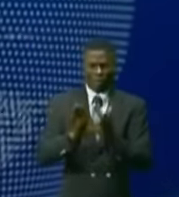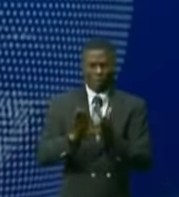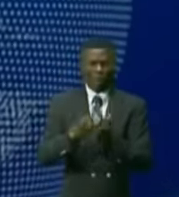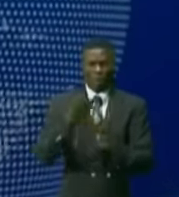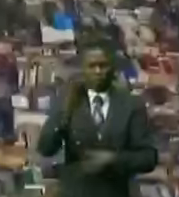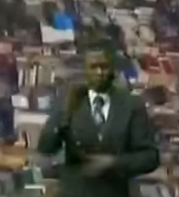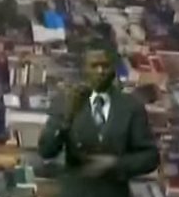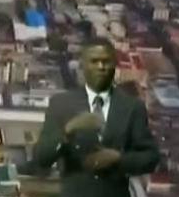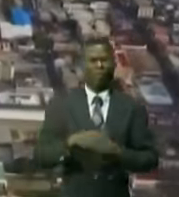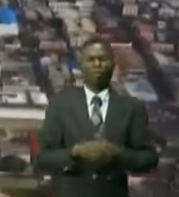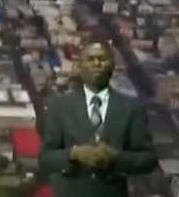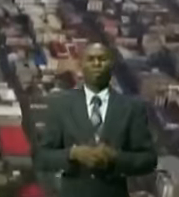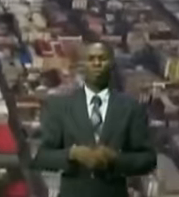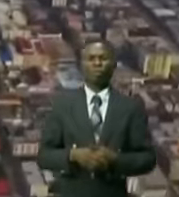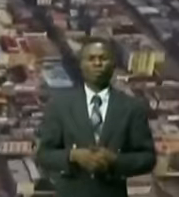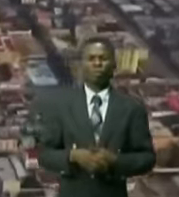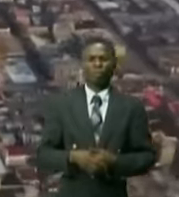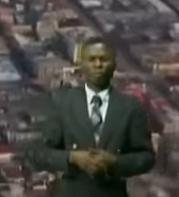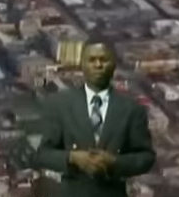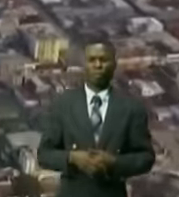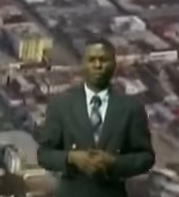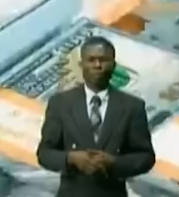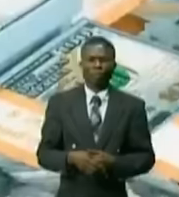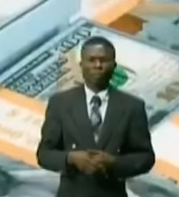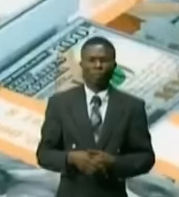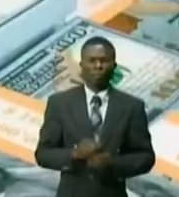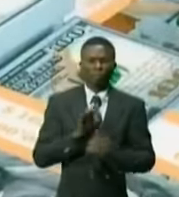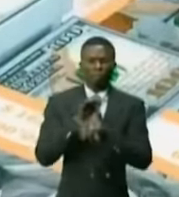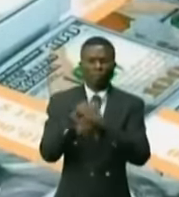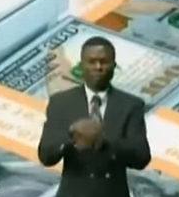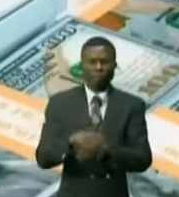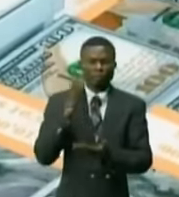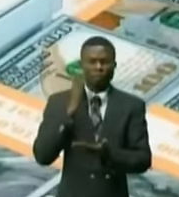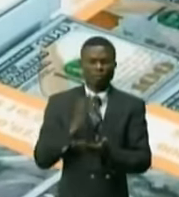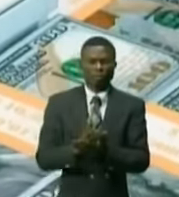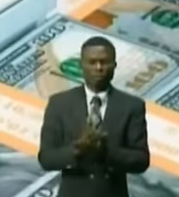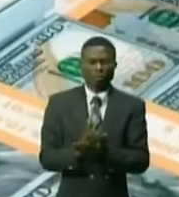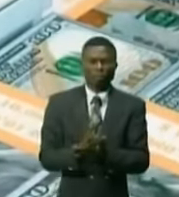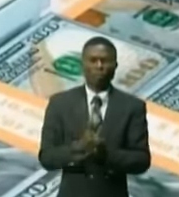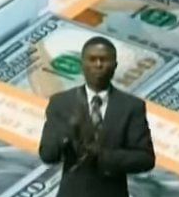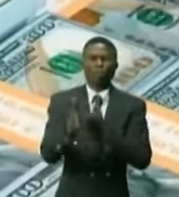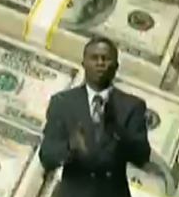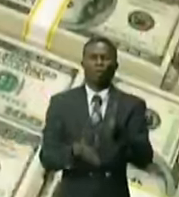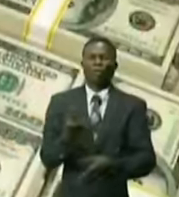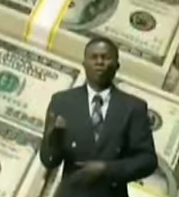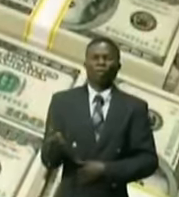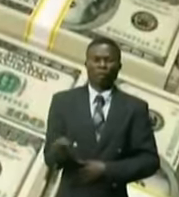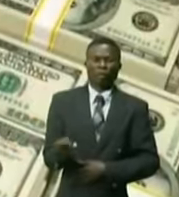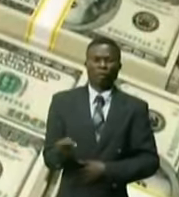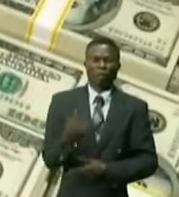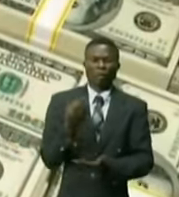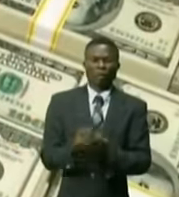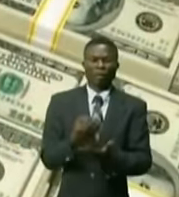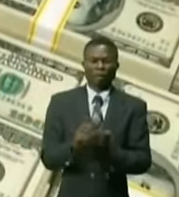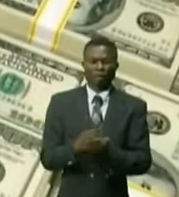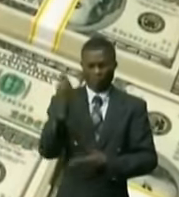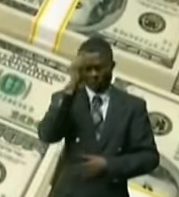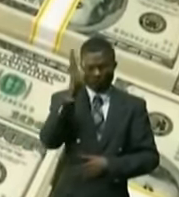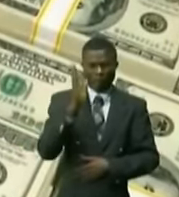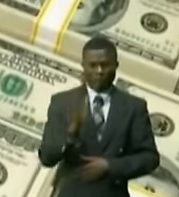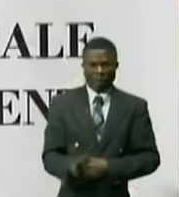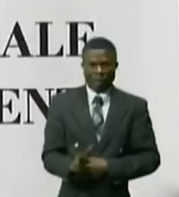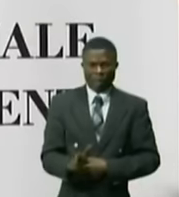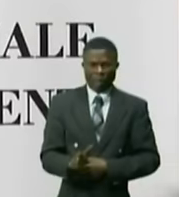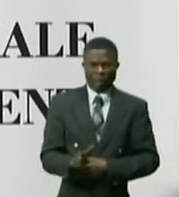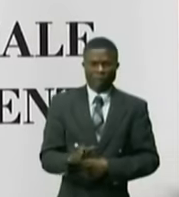spécial. La RDC s'est engagée à lutter contre le blanchiment de capitaux et le financement du terrorisme.